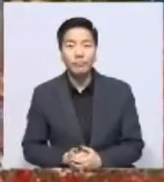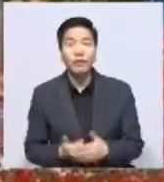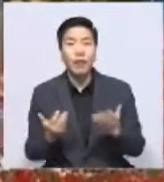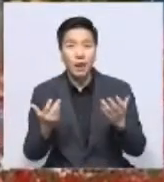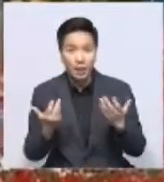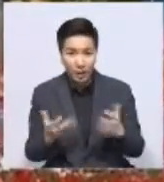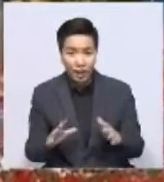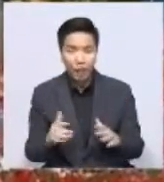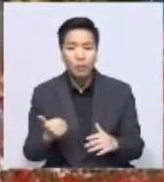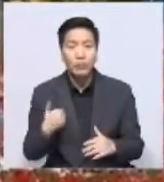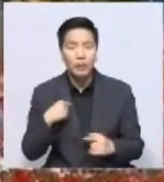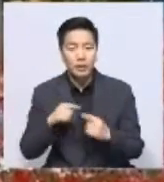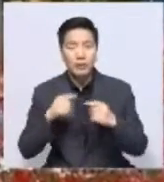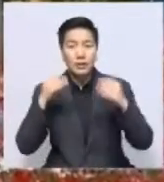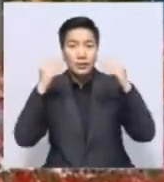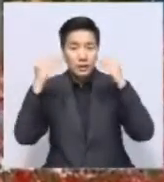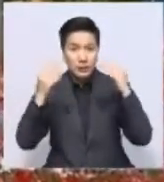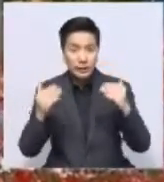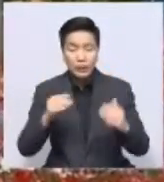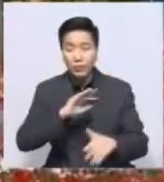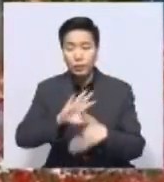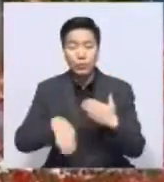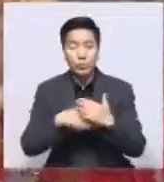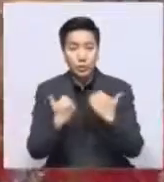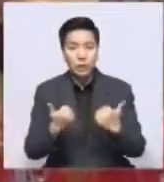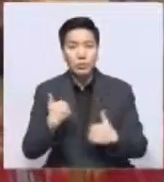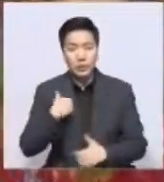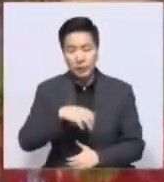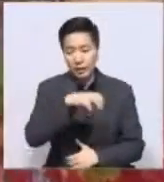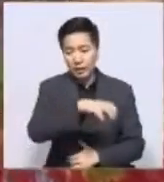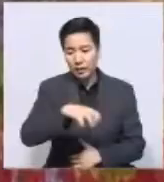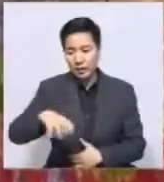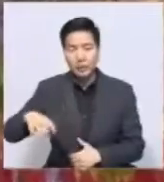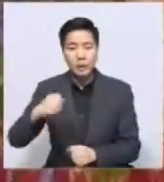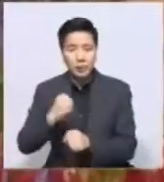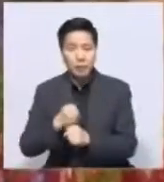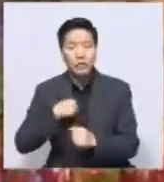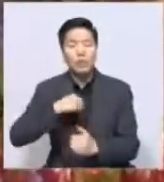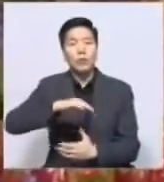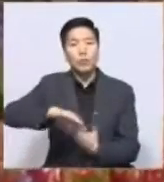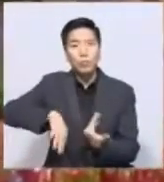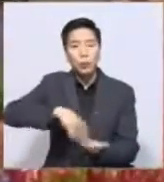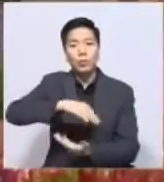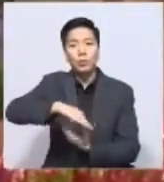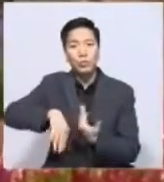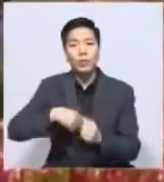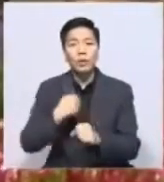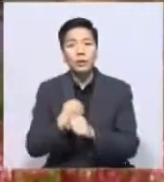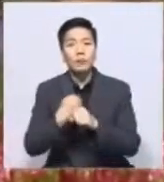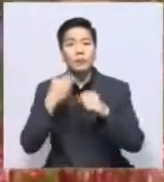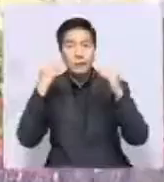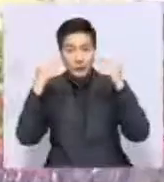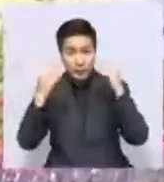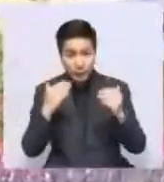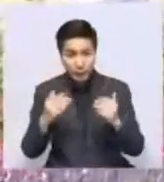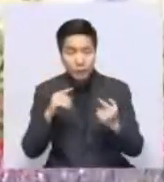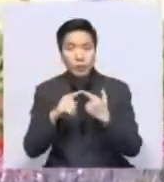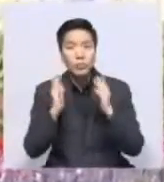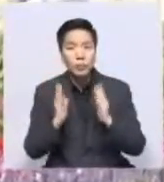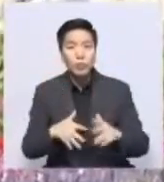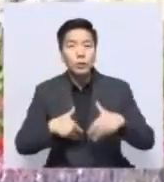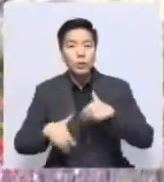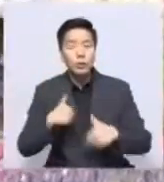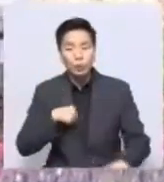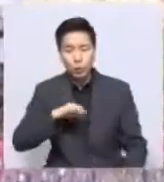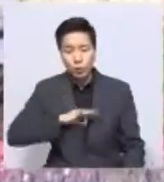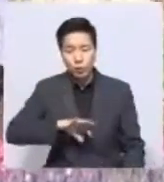ากนี้นิทรรศการต่างๆที่จัดขึ้นภายในงานจากหน่วยงานต่างๆนะครับยังได้มีการหมุนเวียนจัดกิจกรรมเป็นสิ่งหนึ่งครับที่ทำให้ประชาชนจะ